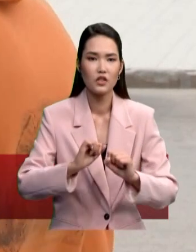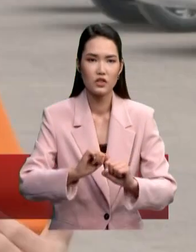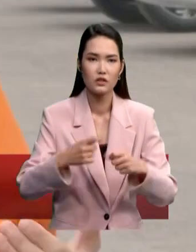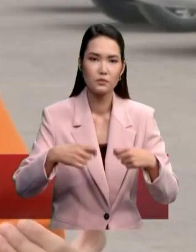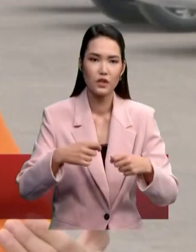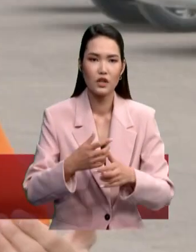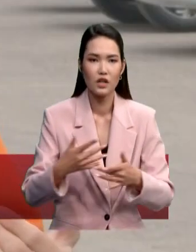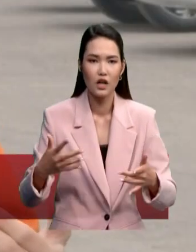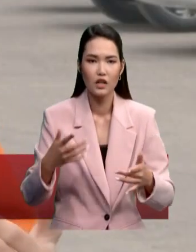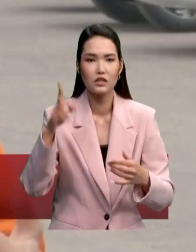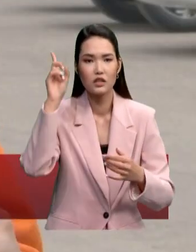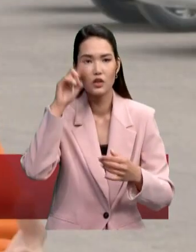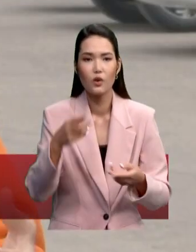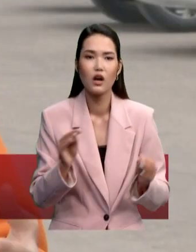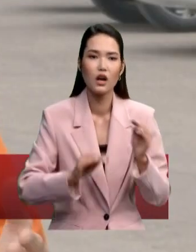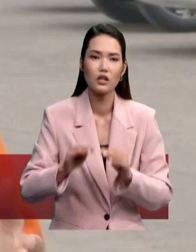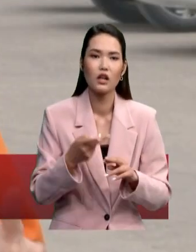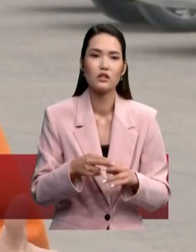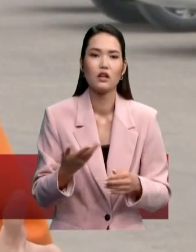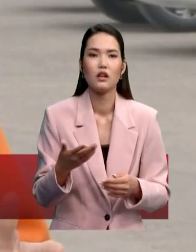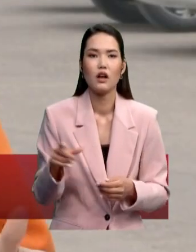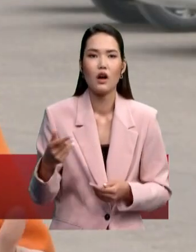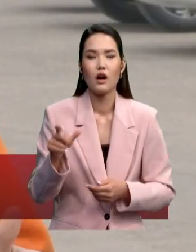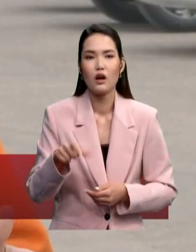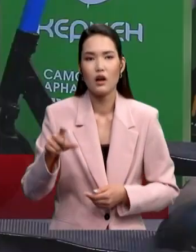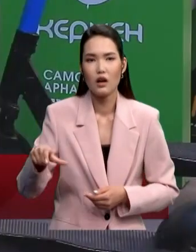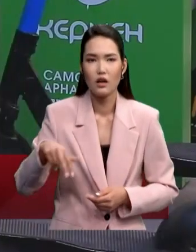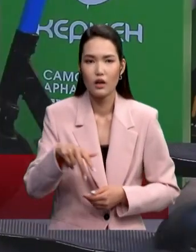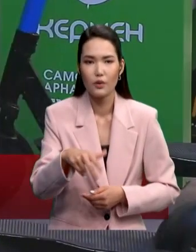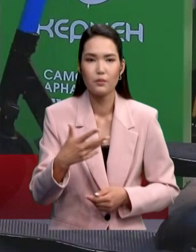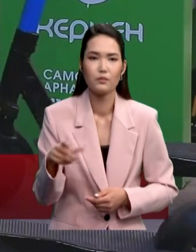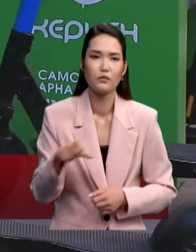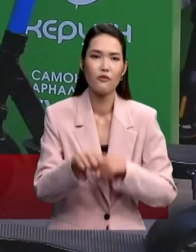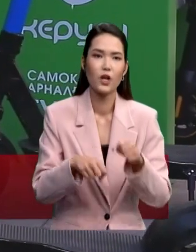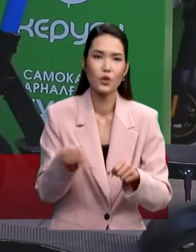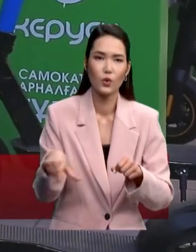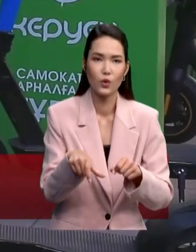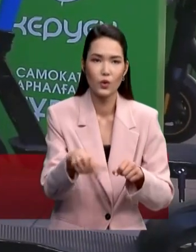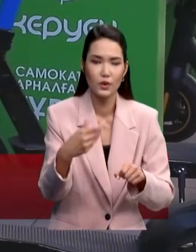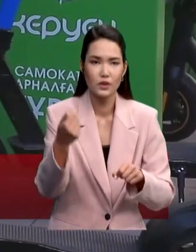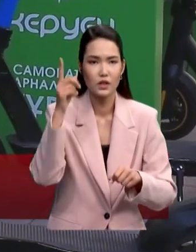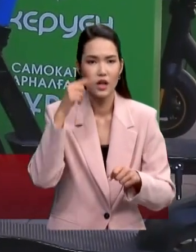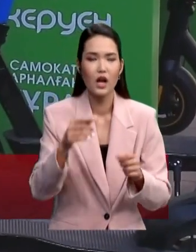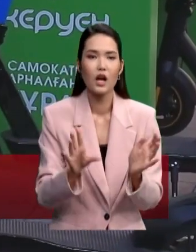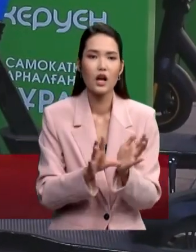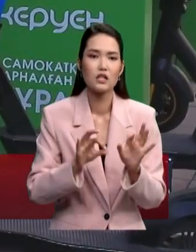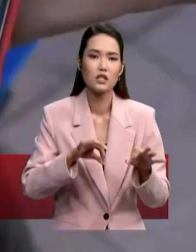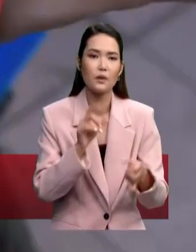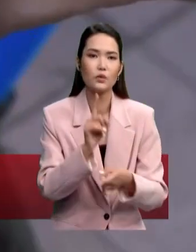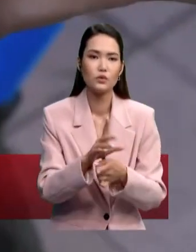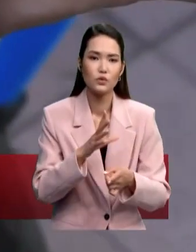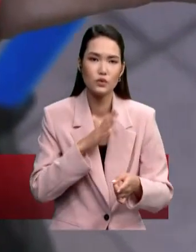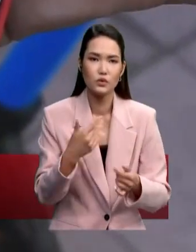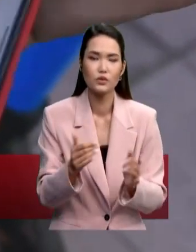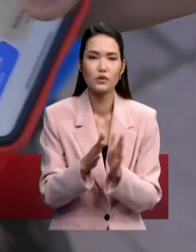куртки. Единственное, что мне оставляют, это обочины и велодорожечки. Водительские права электросамокатчики должны иметь тогда,